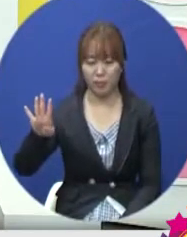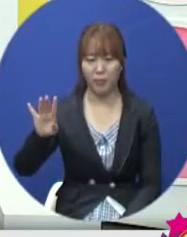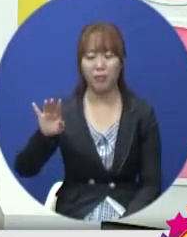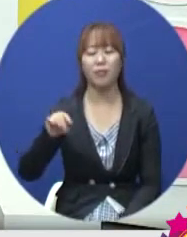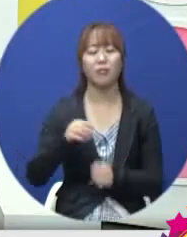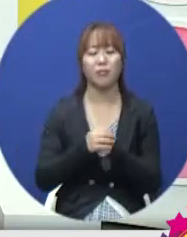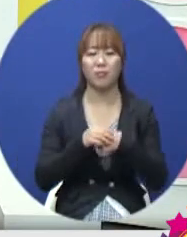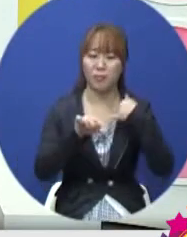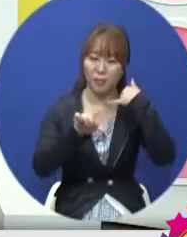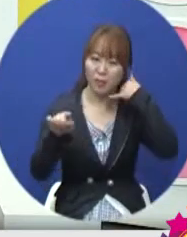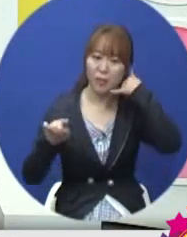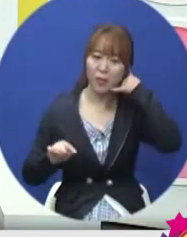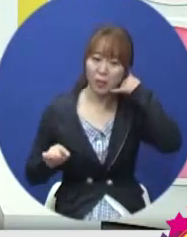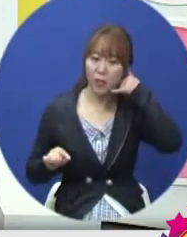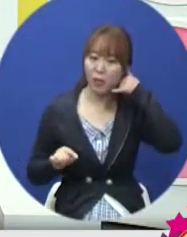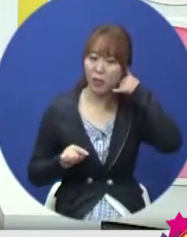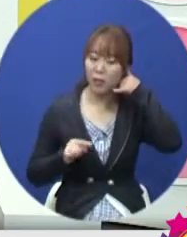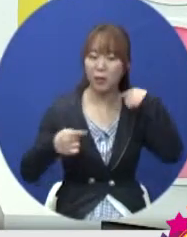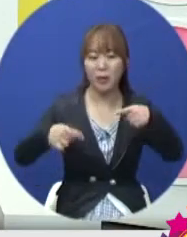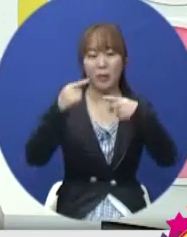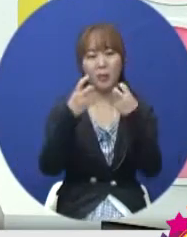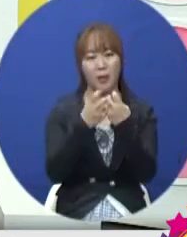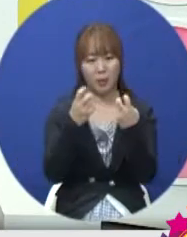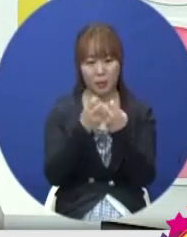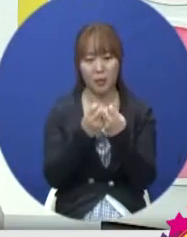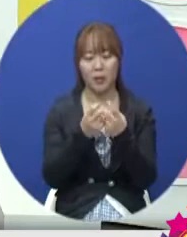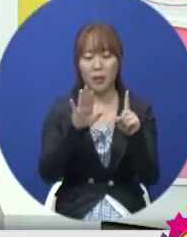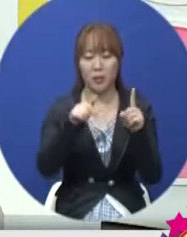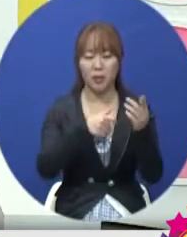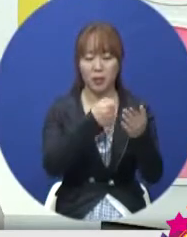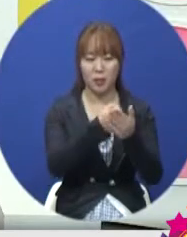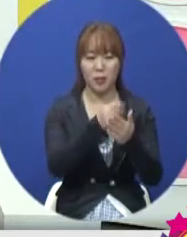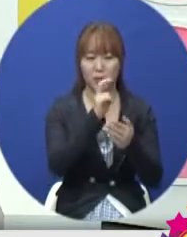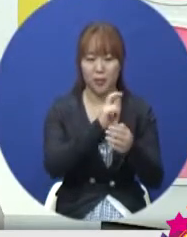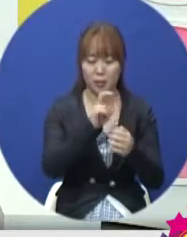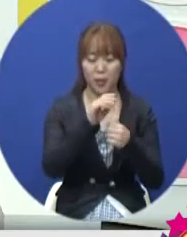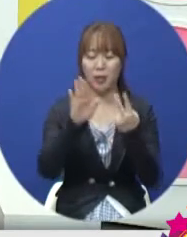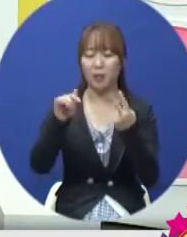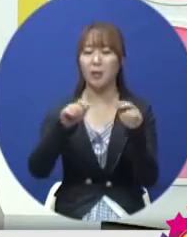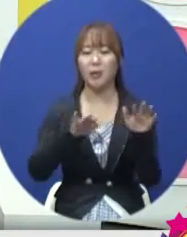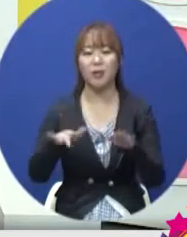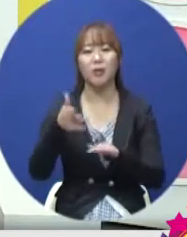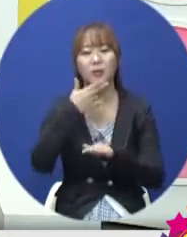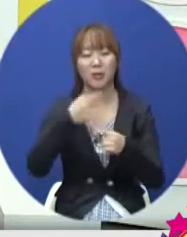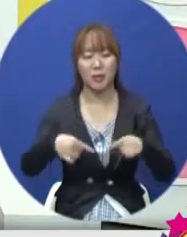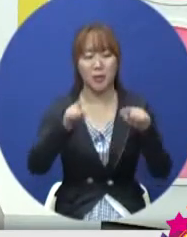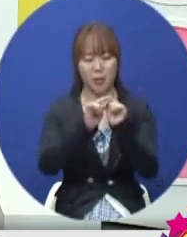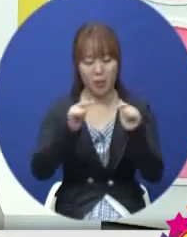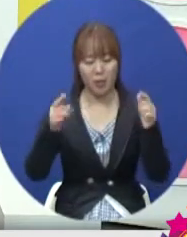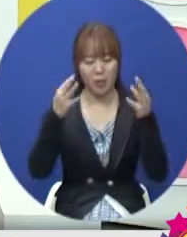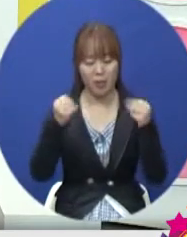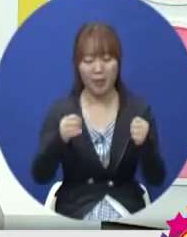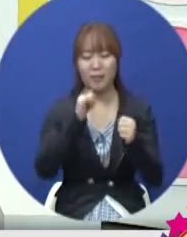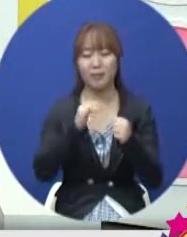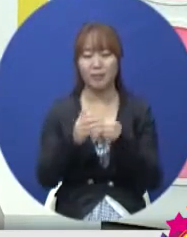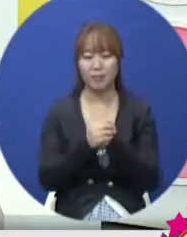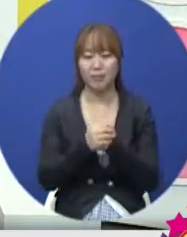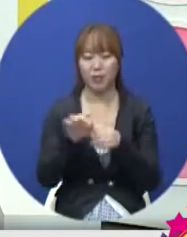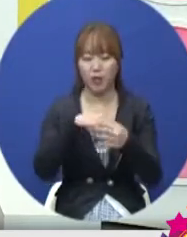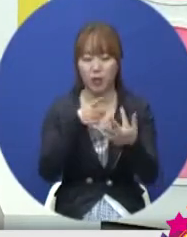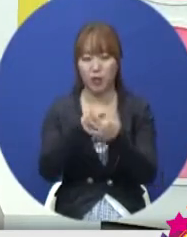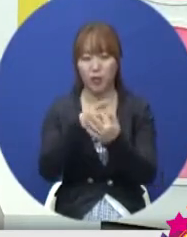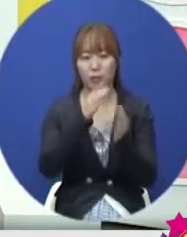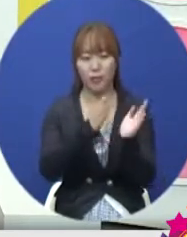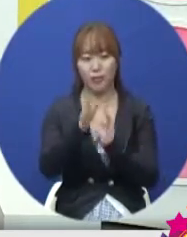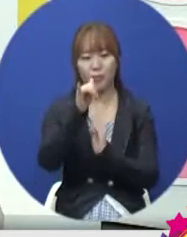060-608-1004 눌러주시면 되고요. 네. 참여 방법은 1번 지정곡 참여 그리고 2번 무반주 참여 다양하게 준비가 되어 있고 오늘